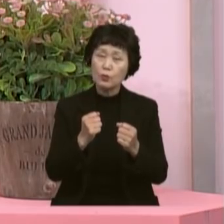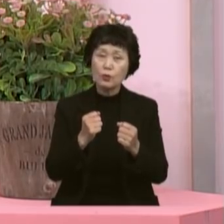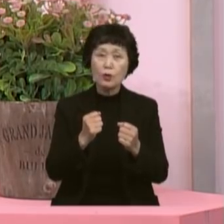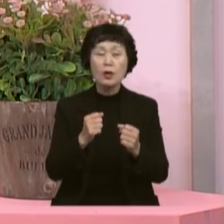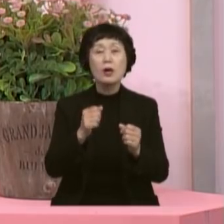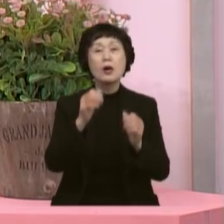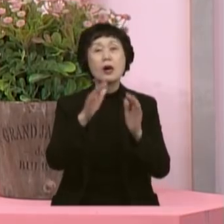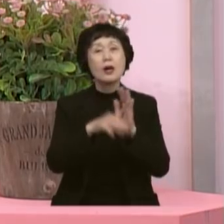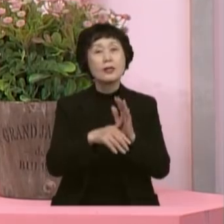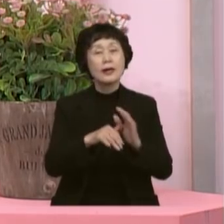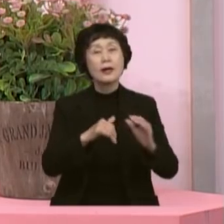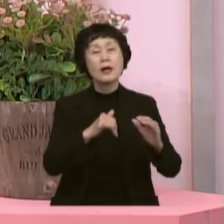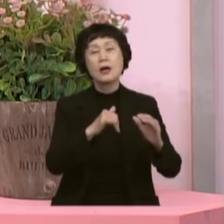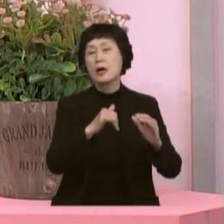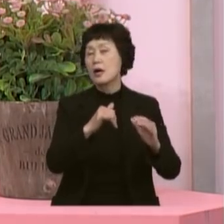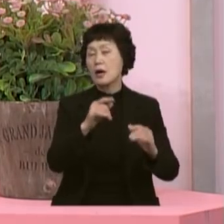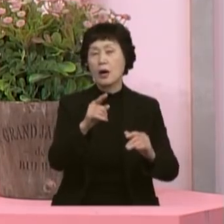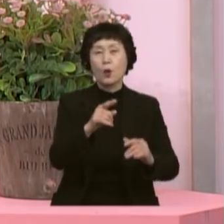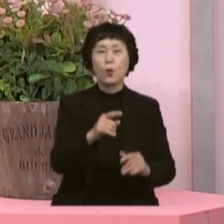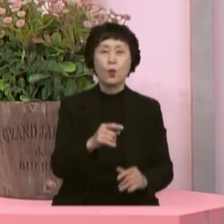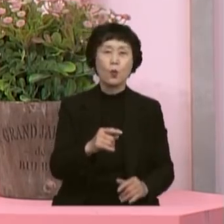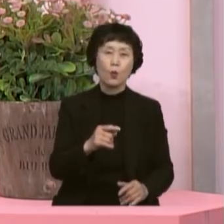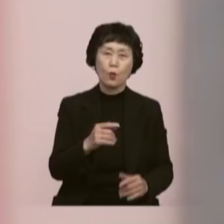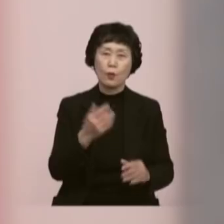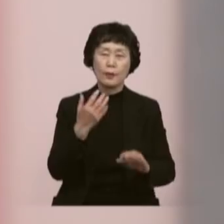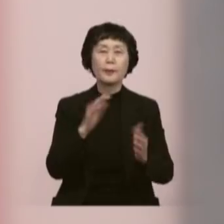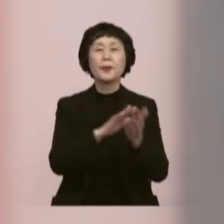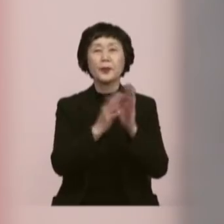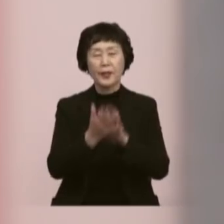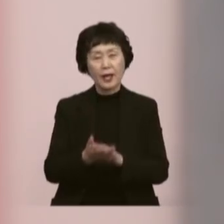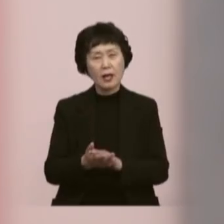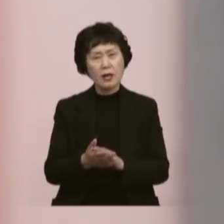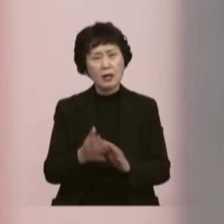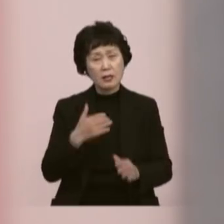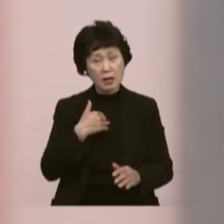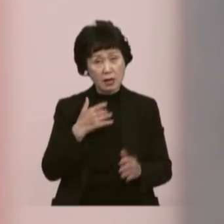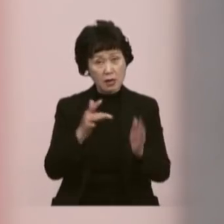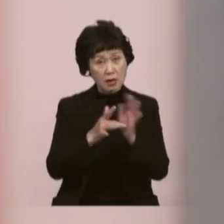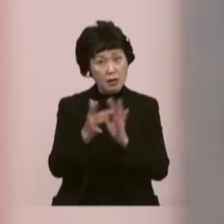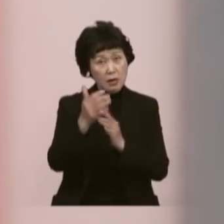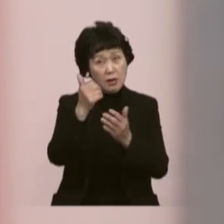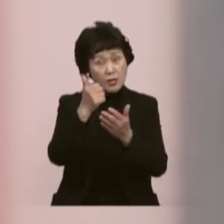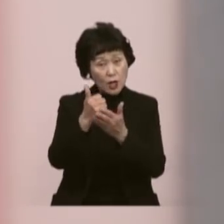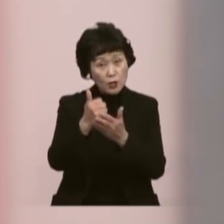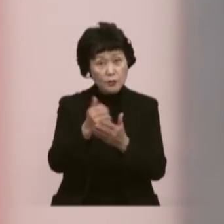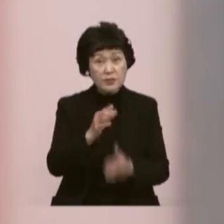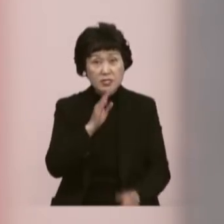거기서 제가 완전히 세상 말을 미치는 줄 알았어요. 왜냐하면 나는 예수가 진짜라는 그럼 성경이